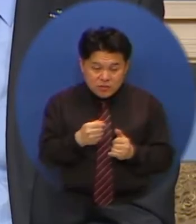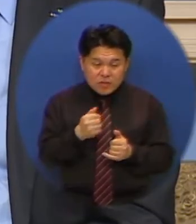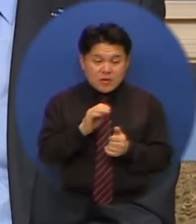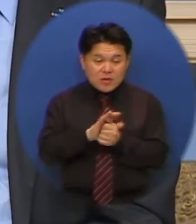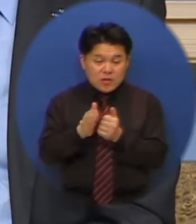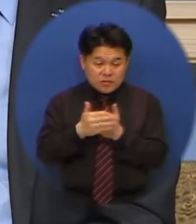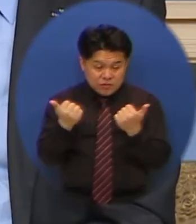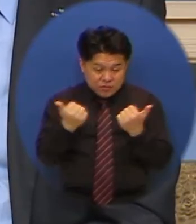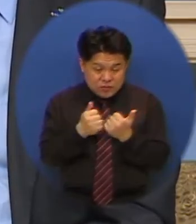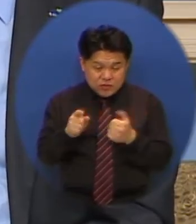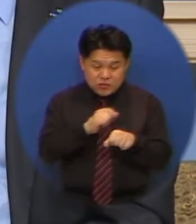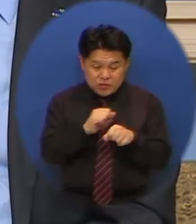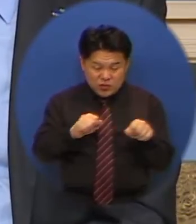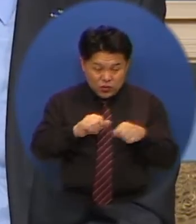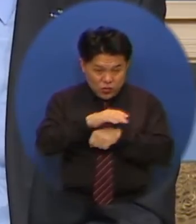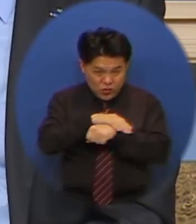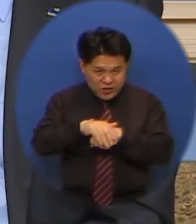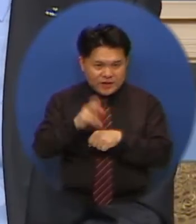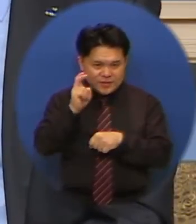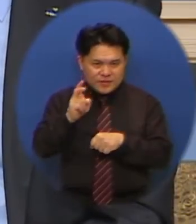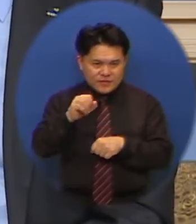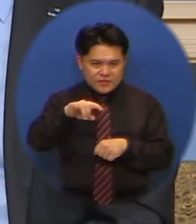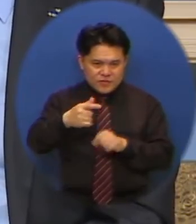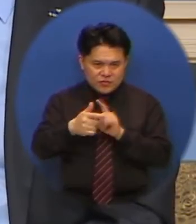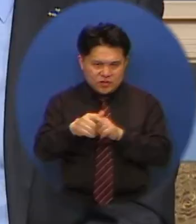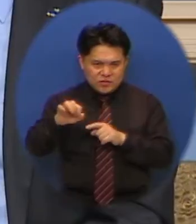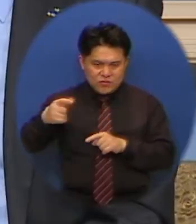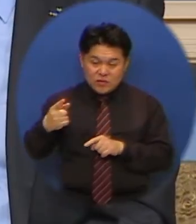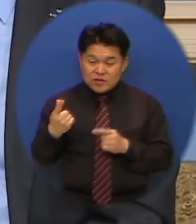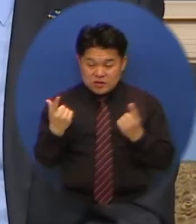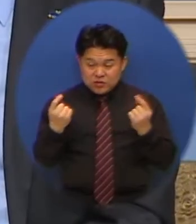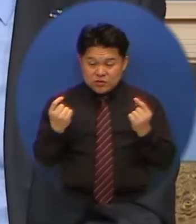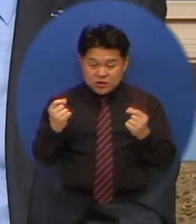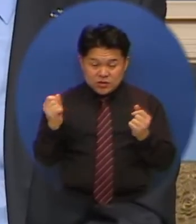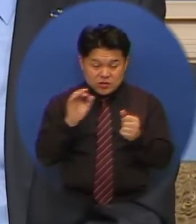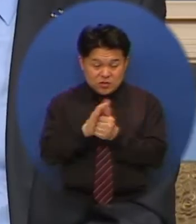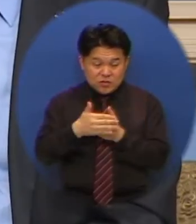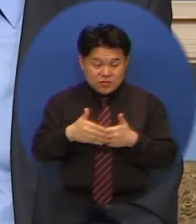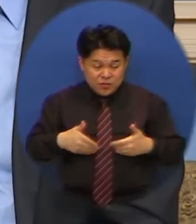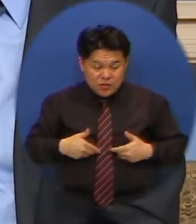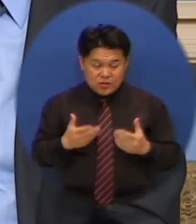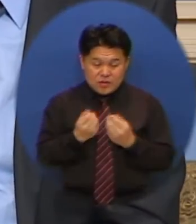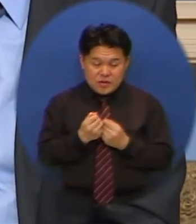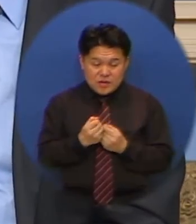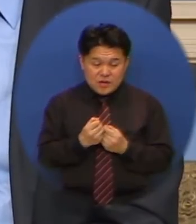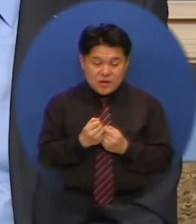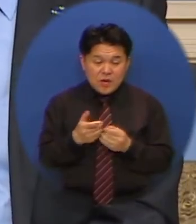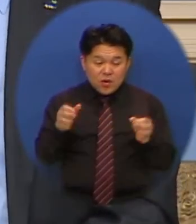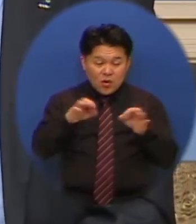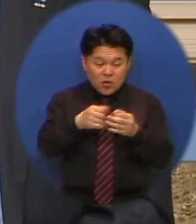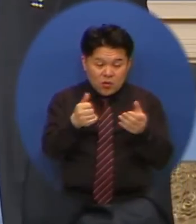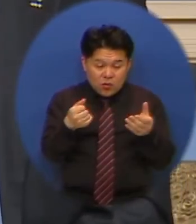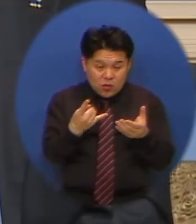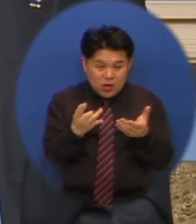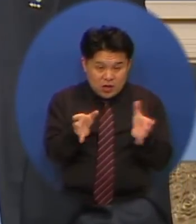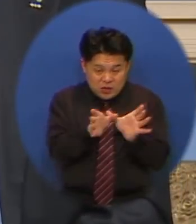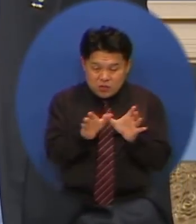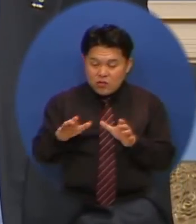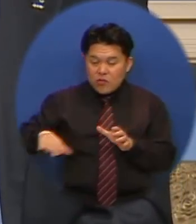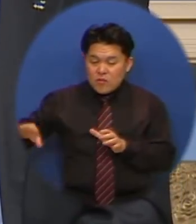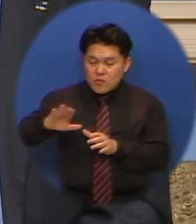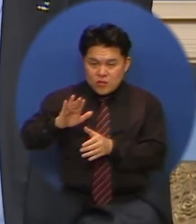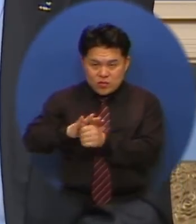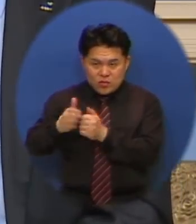복지협의회가 굉장한 역할을 할 것으로 민과 민도 협치를 해야 된다 이거죠. 네. 대표적인 게 공동모금회하고 우리 협의회가 협치를 해야 된다는